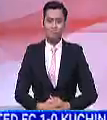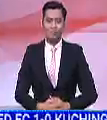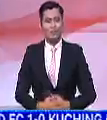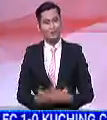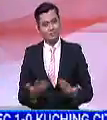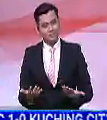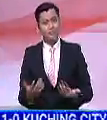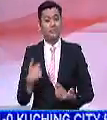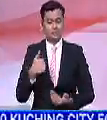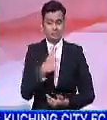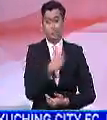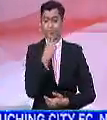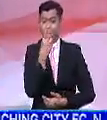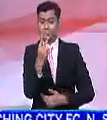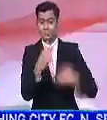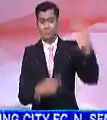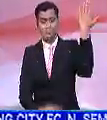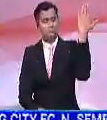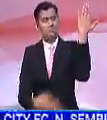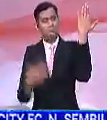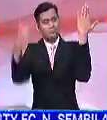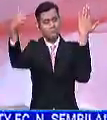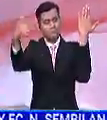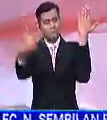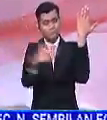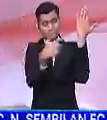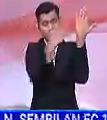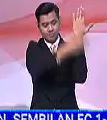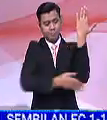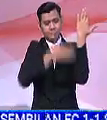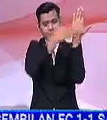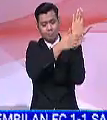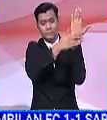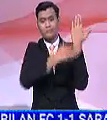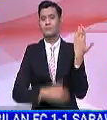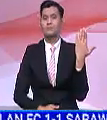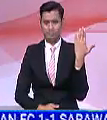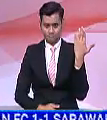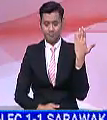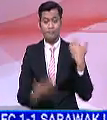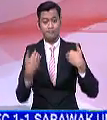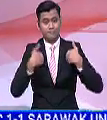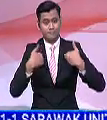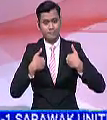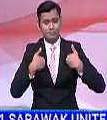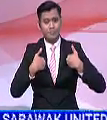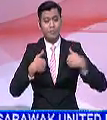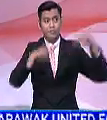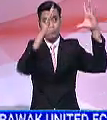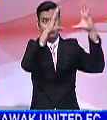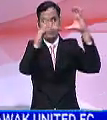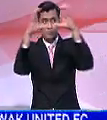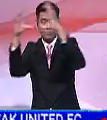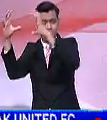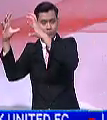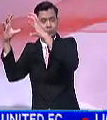Baiklah, kita beralih pula dengan melihat kepada imej satelit terkini. Dapat diperhatikan ketika ini terdapat pembentukan kelompok awan